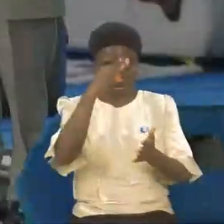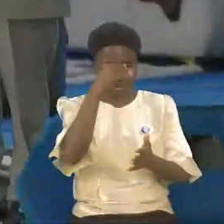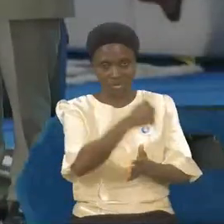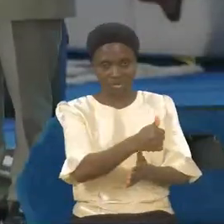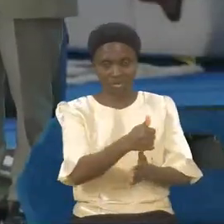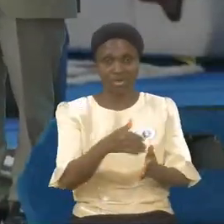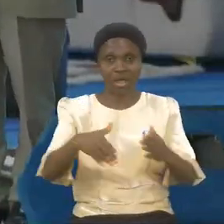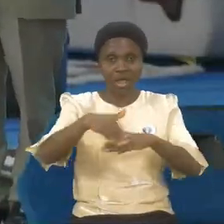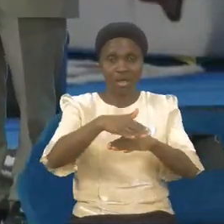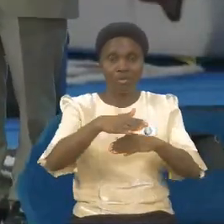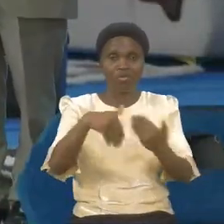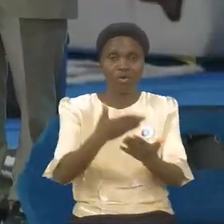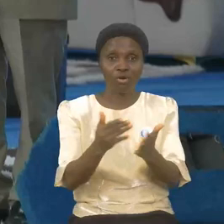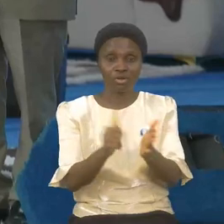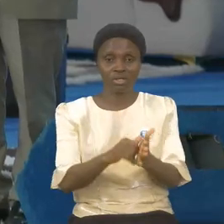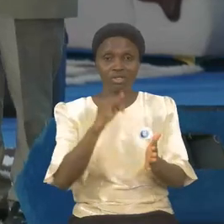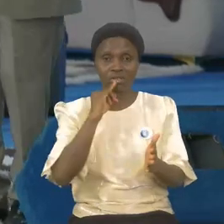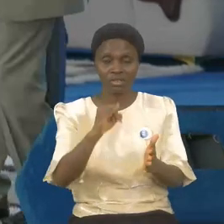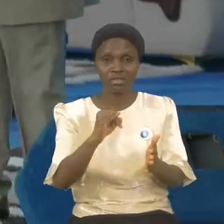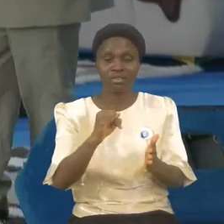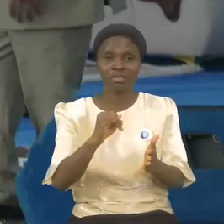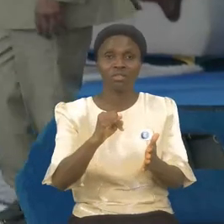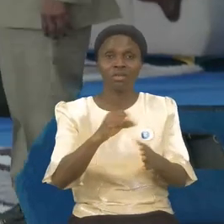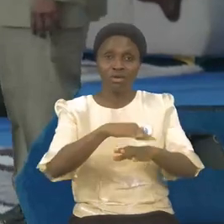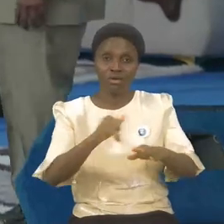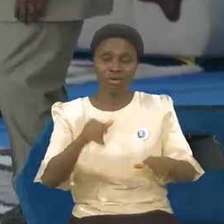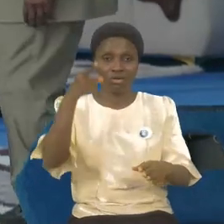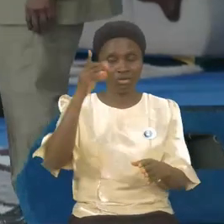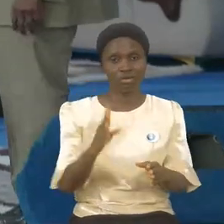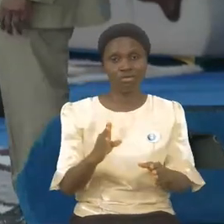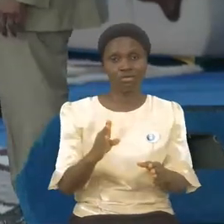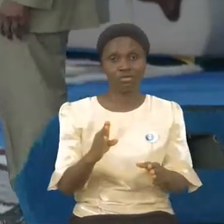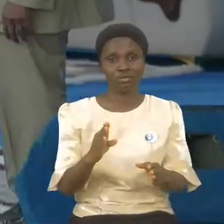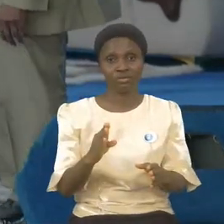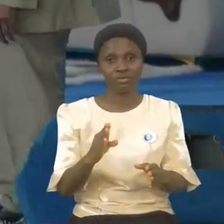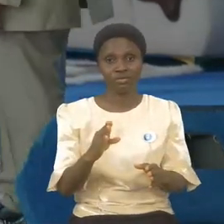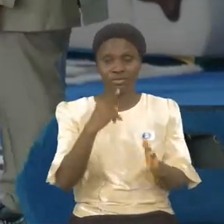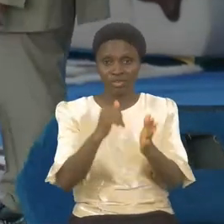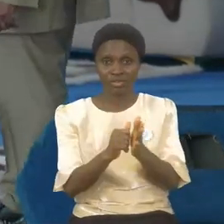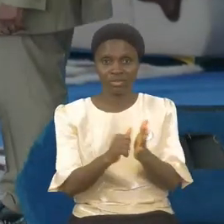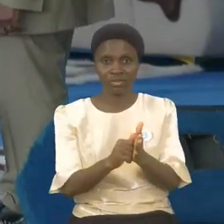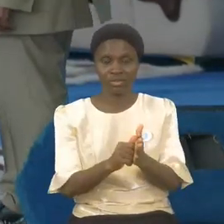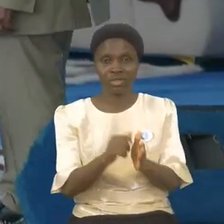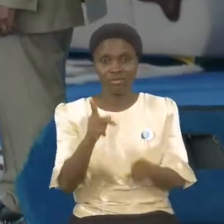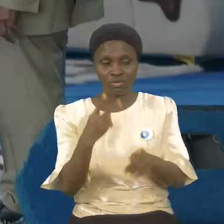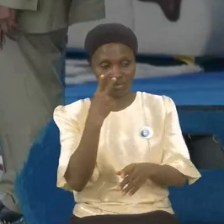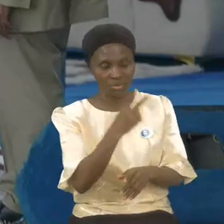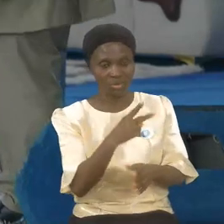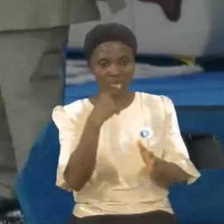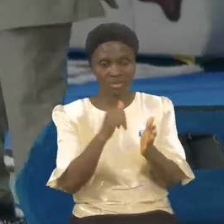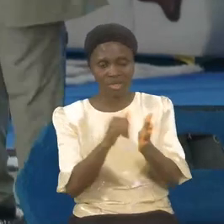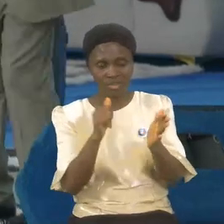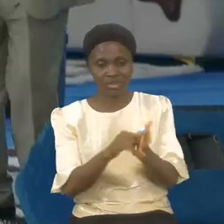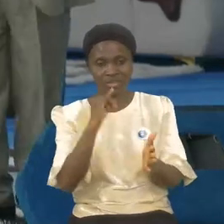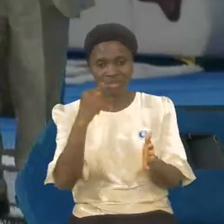au-dessus de tout ce qu'on appelle Dieu ou de ce qu'on adore jusqu'à sa soie dans le temple d'une il y aura l'adoration